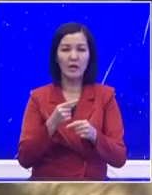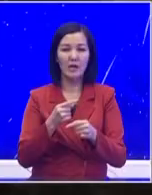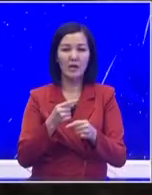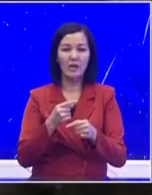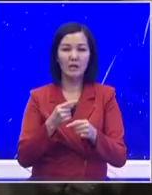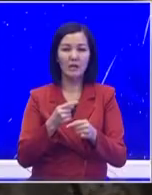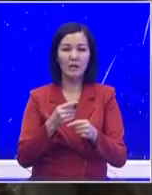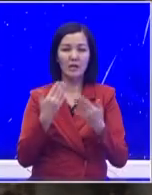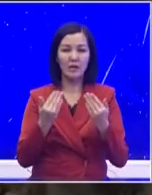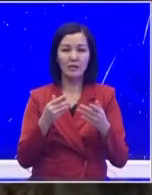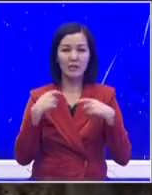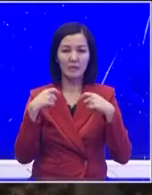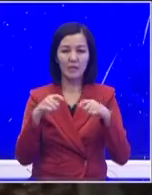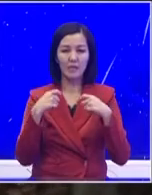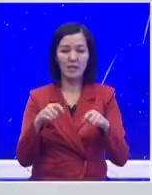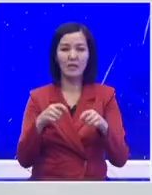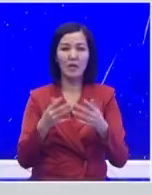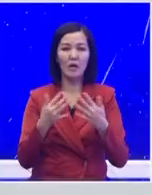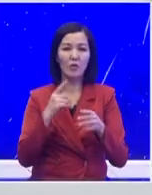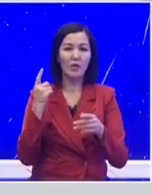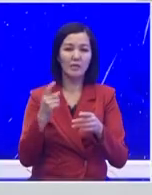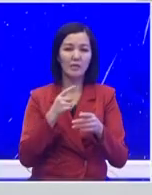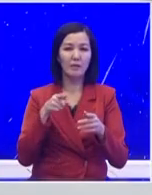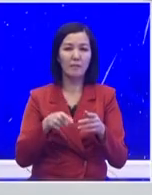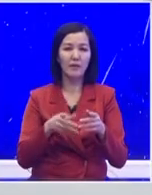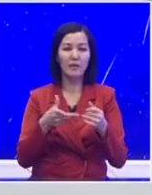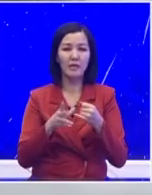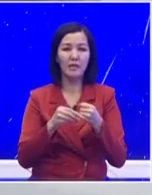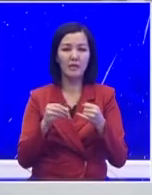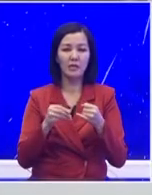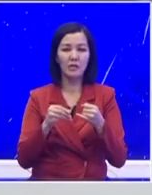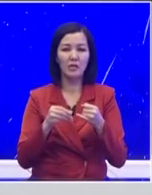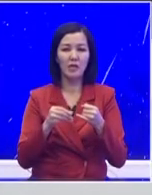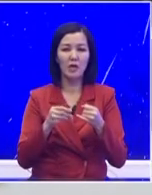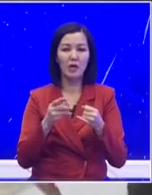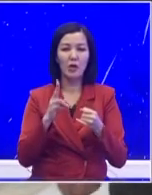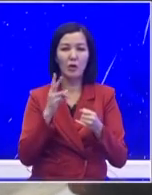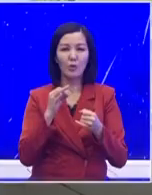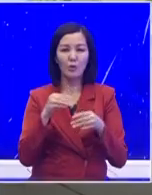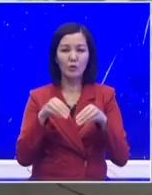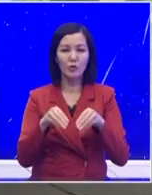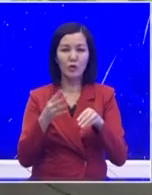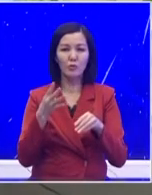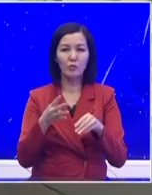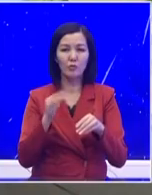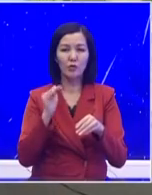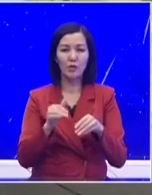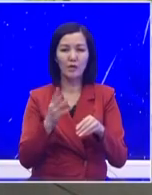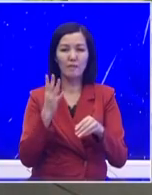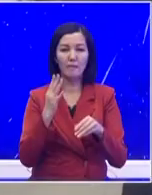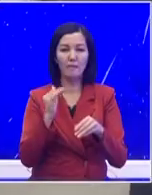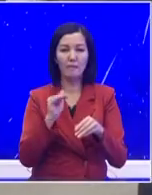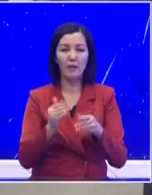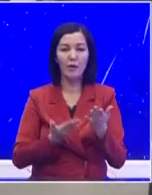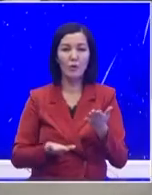бастары да сатылымға шығады. Бұған қоса шаруашылық биыл 1000 гектардан аса алқапқа ақ күріш егіп, 4,5 мың тоннадан аса өнім